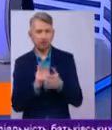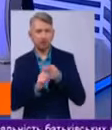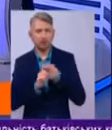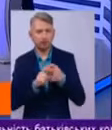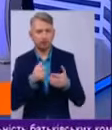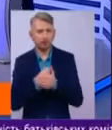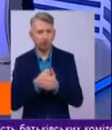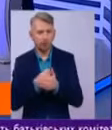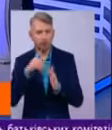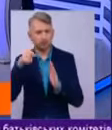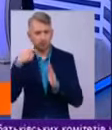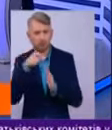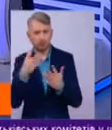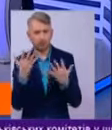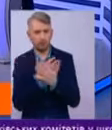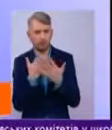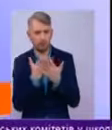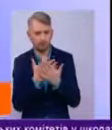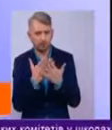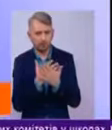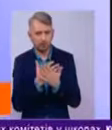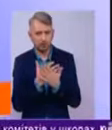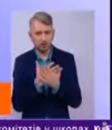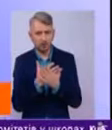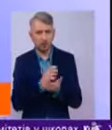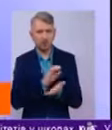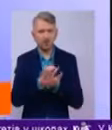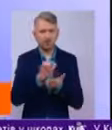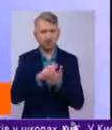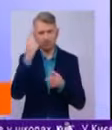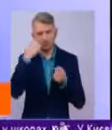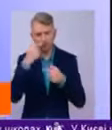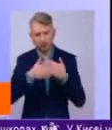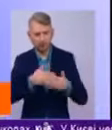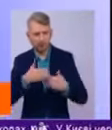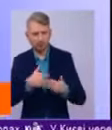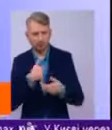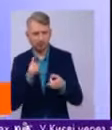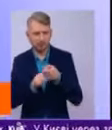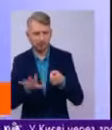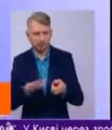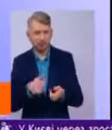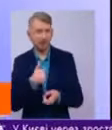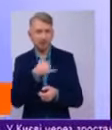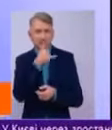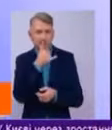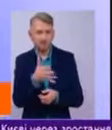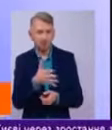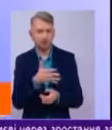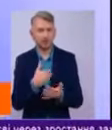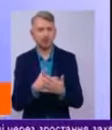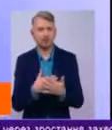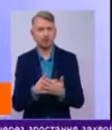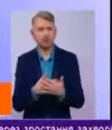до створення самого фільму, мається на увазі виробничо-творчого процесу. Тому я не можу,